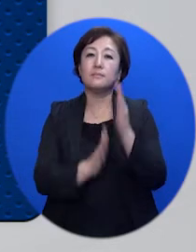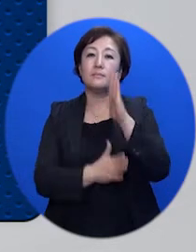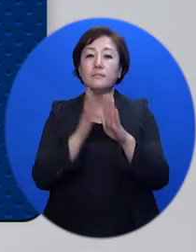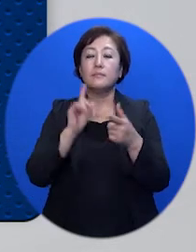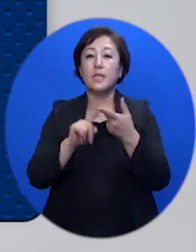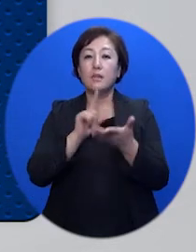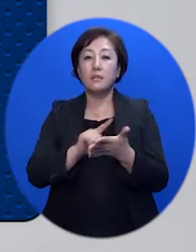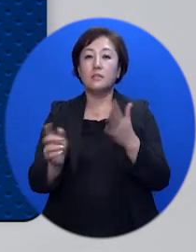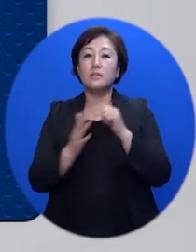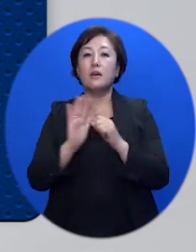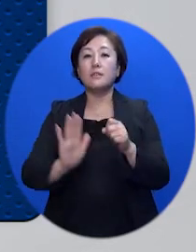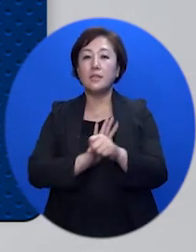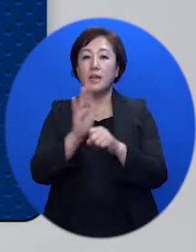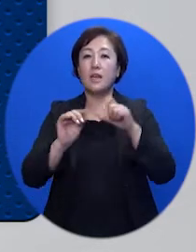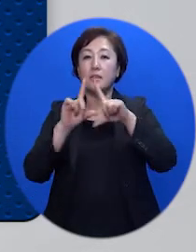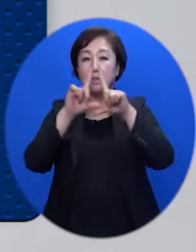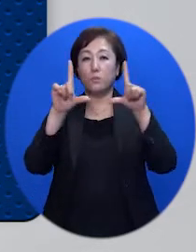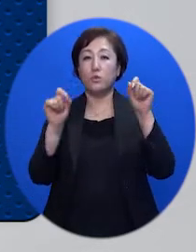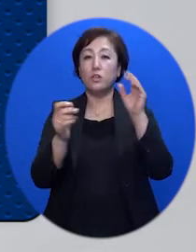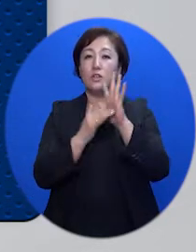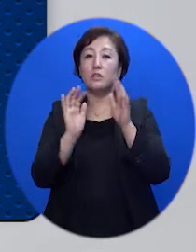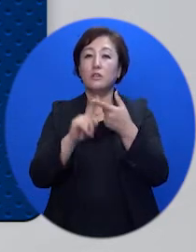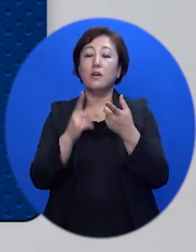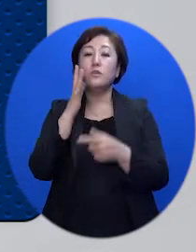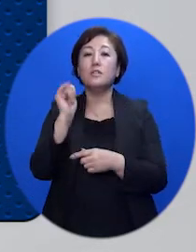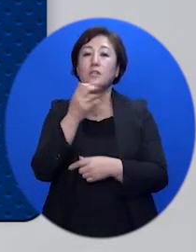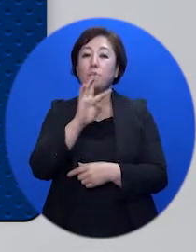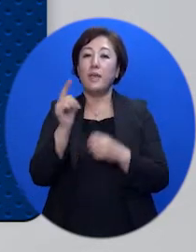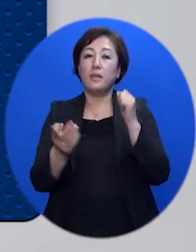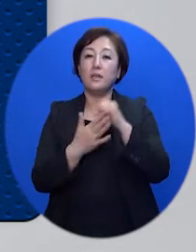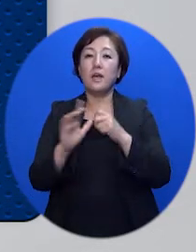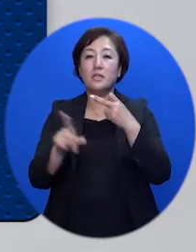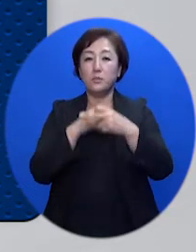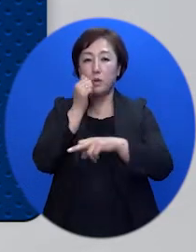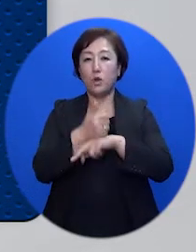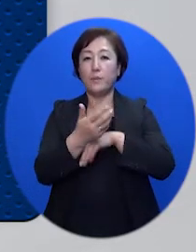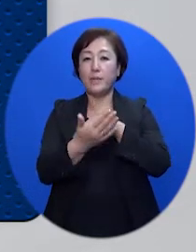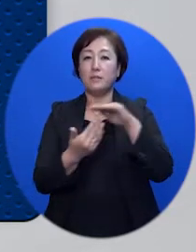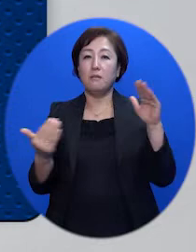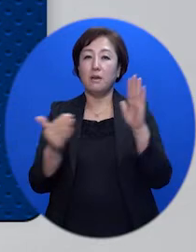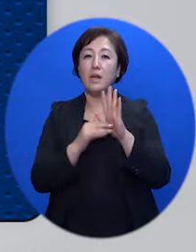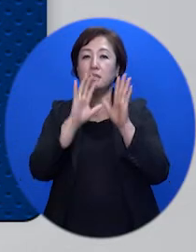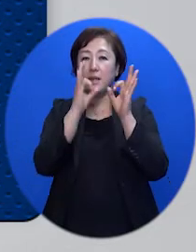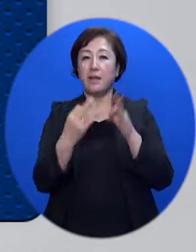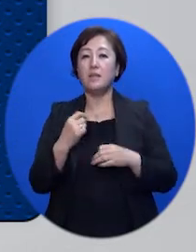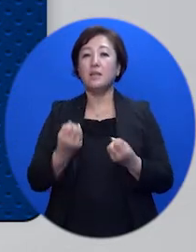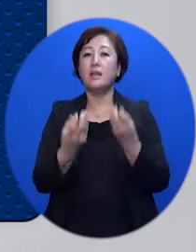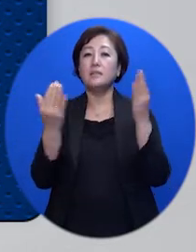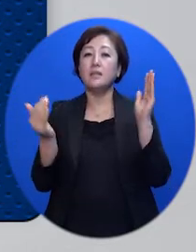울산시 지역사랑 상품권 울산페이가 연말까지 특별 할인 행사를 진행합니다.